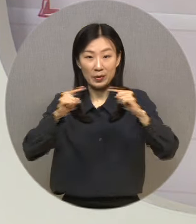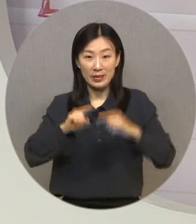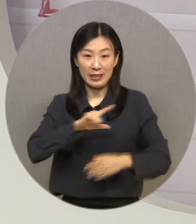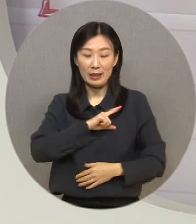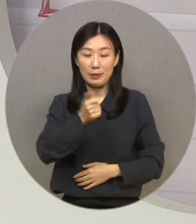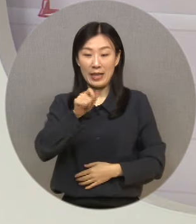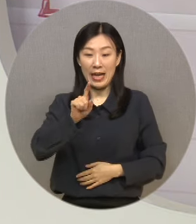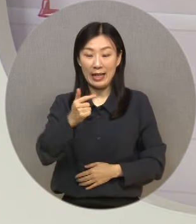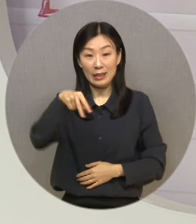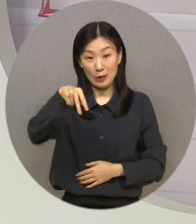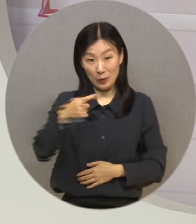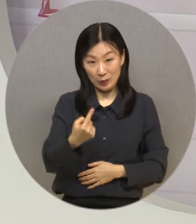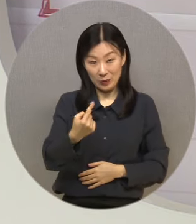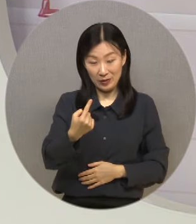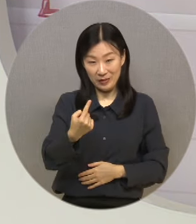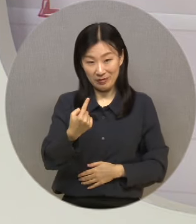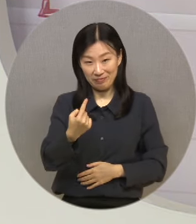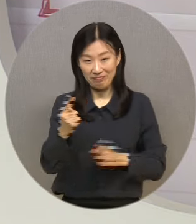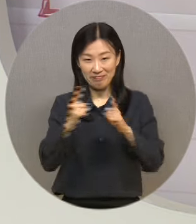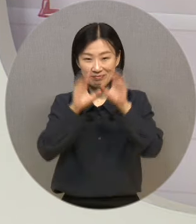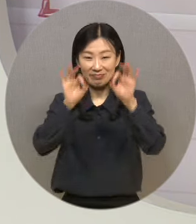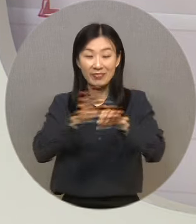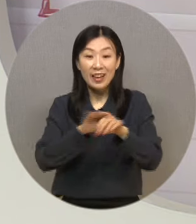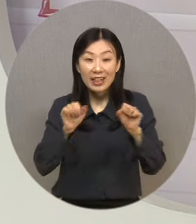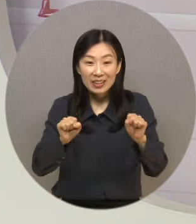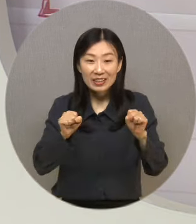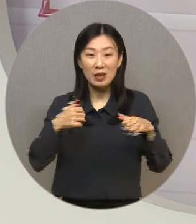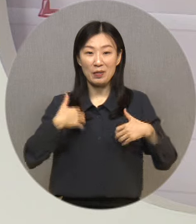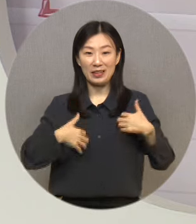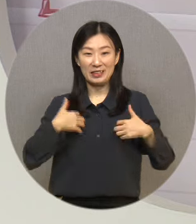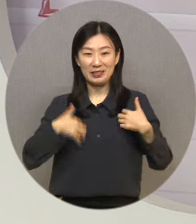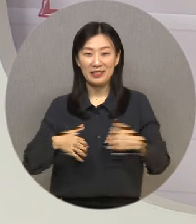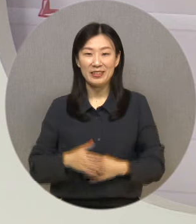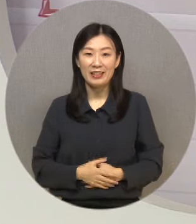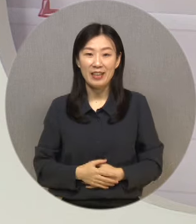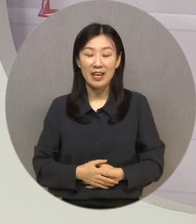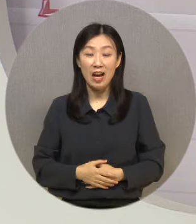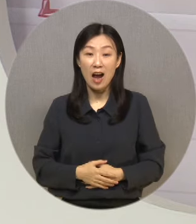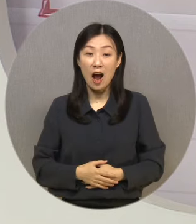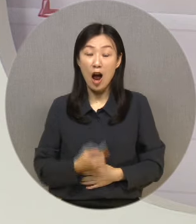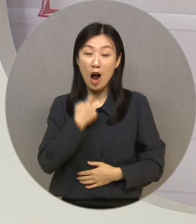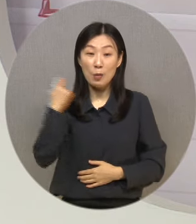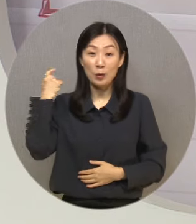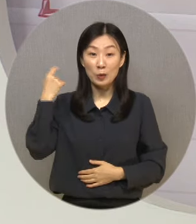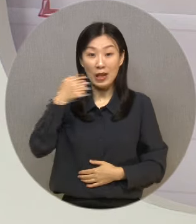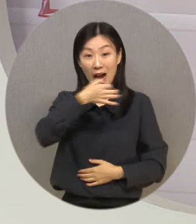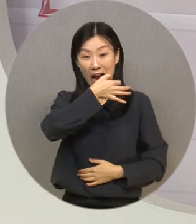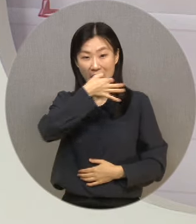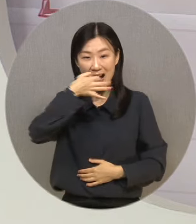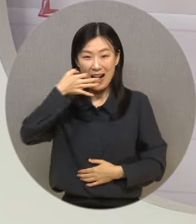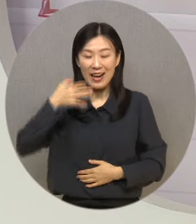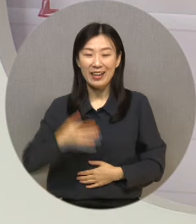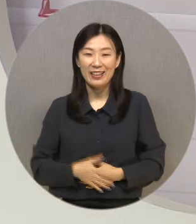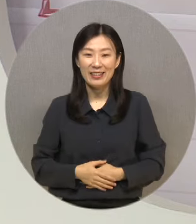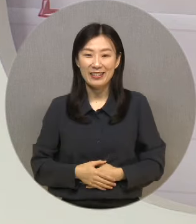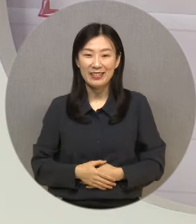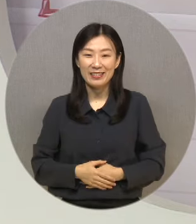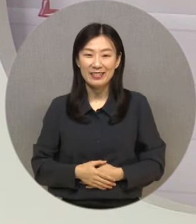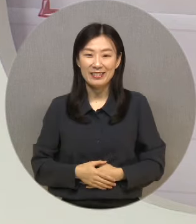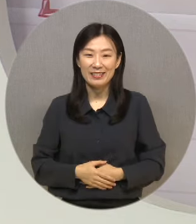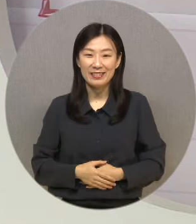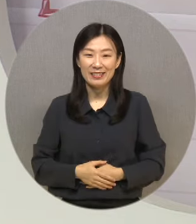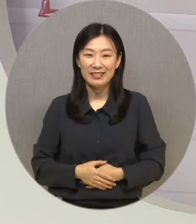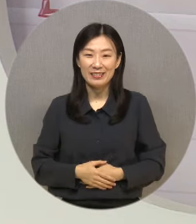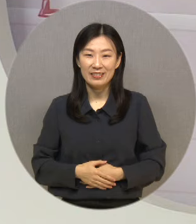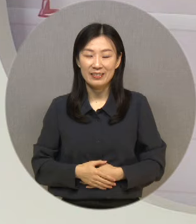안녕하십니까? 안녕하세요. 네, 반갑습니다. 반갑습니다. 네, 네. 아주 상쾌한 목소리. 네, 그리고 네, 굉장히 그